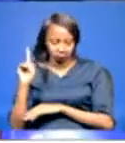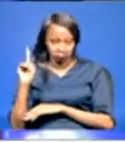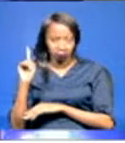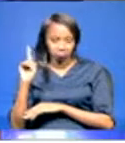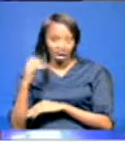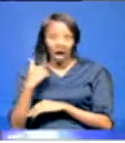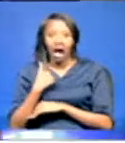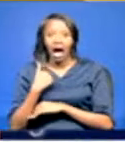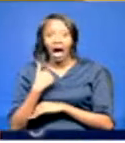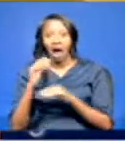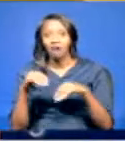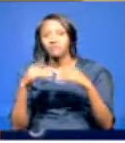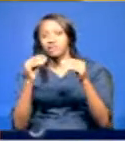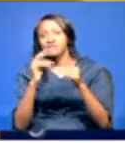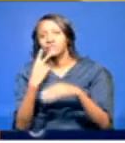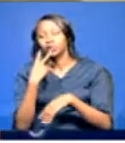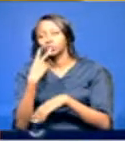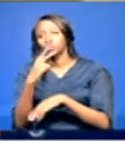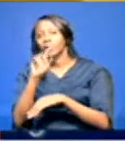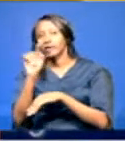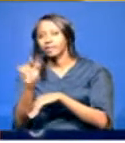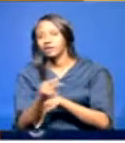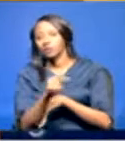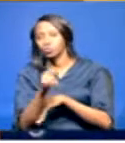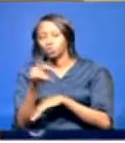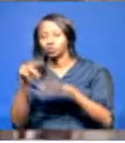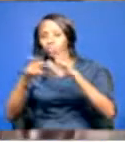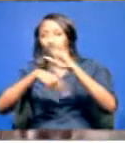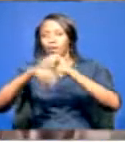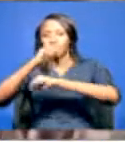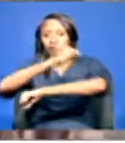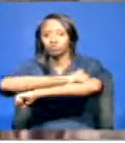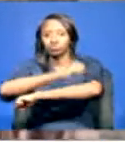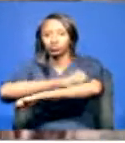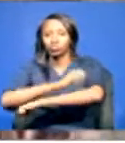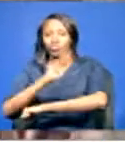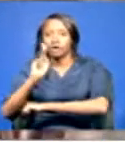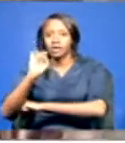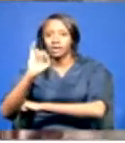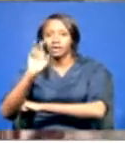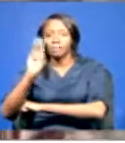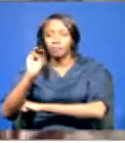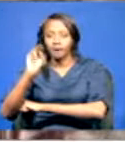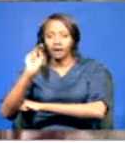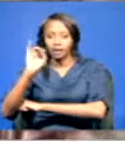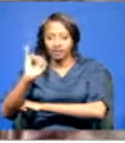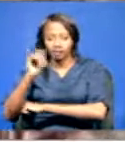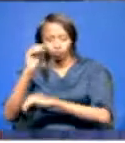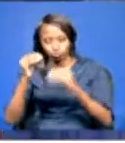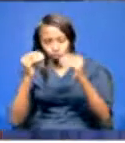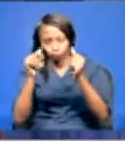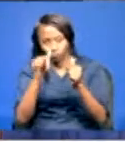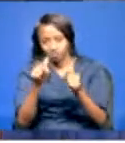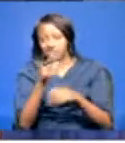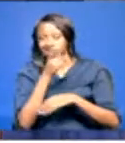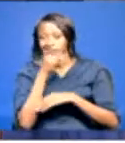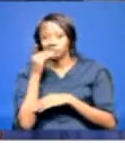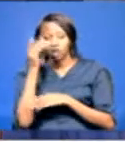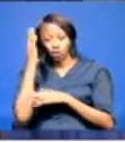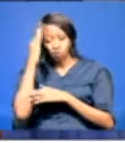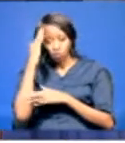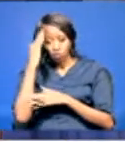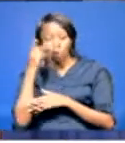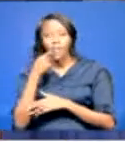shilingi 200,000 kwa shule ya msingi ya Kilimani kwa lengo la kukabiliana na makali ya ukame. We know there's parents who would lead it off to